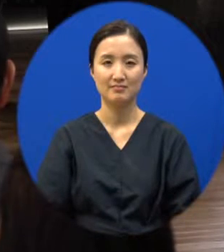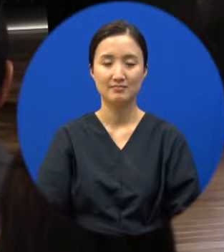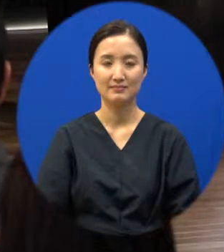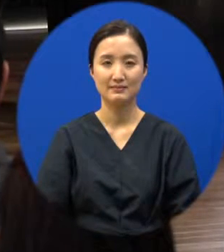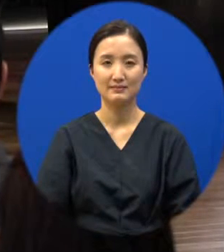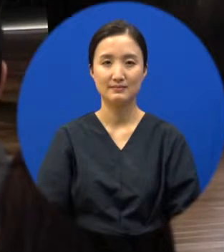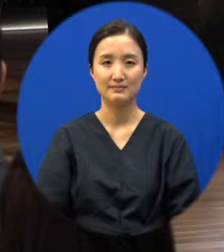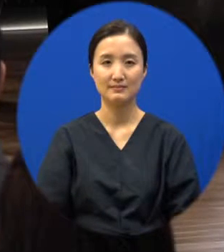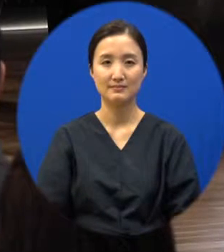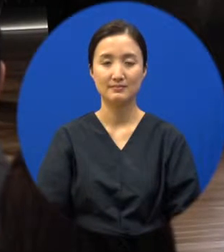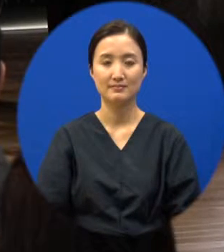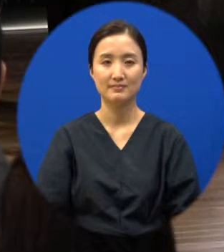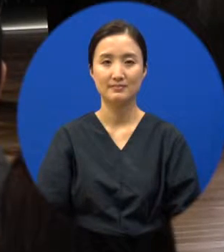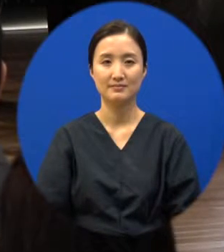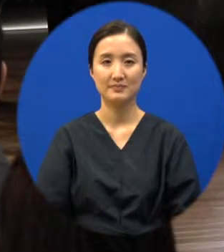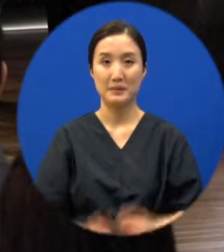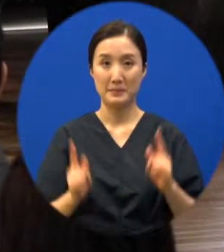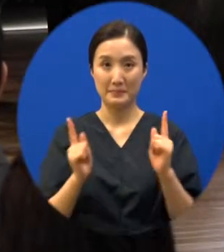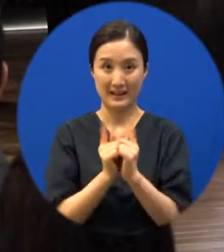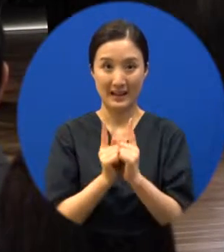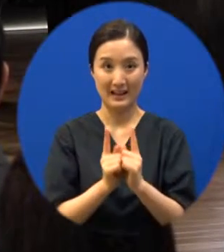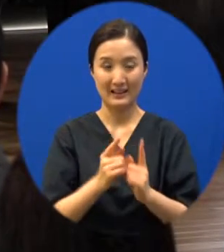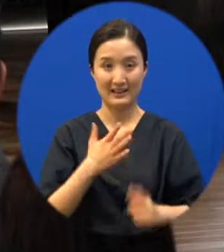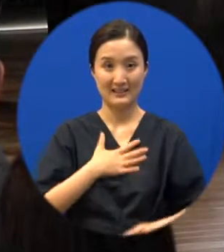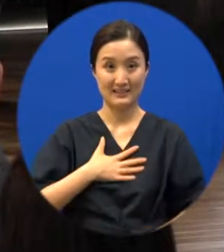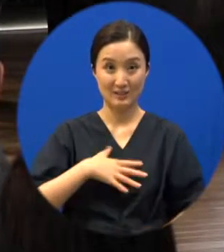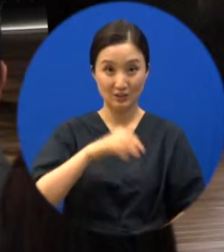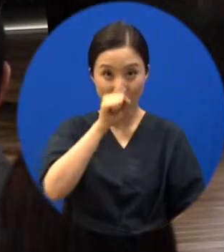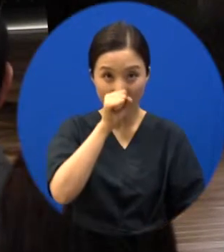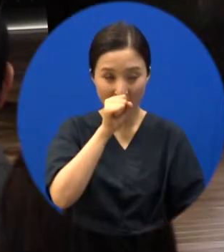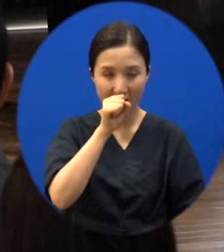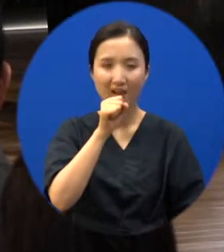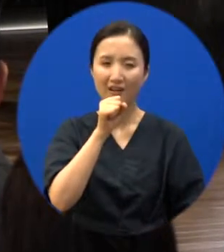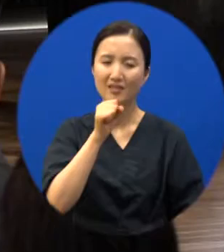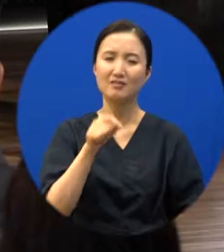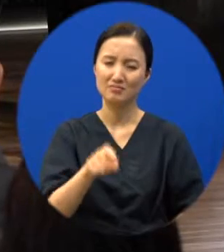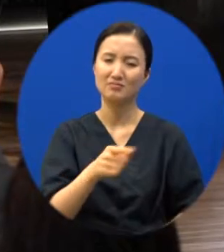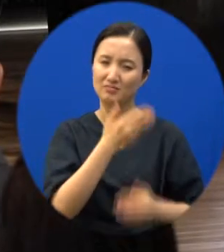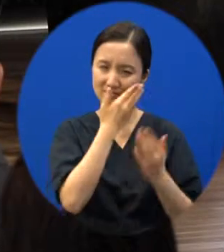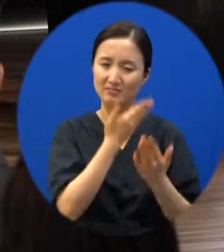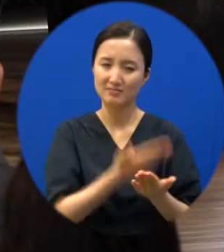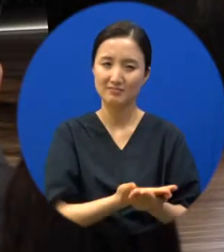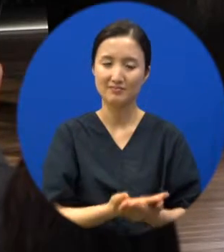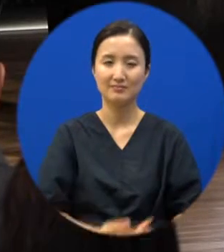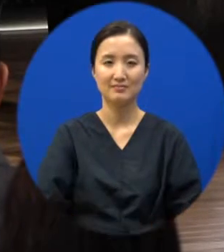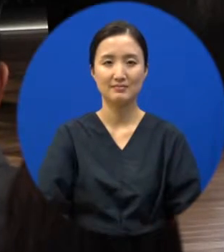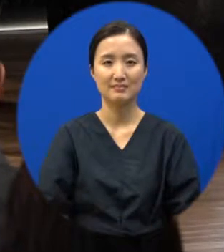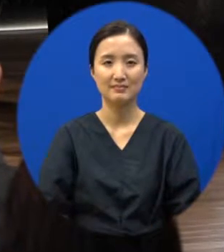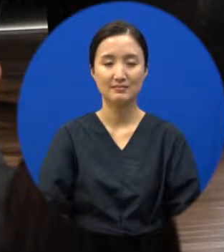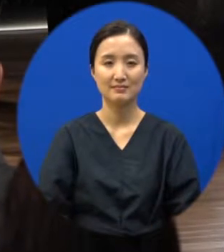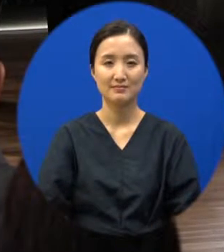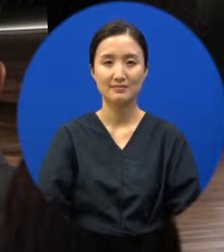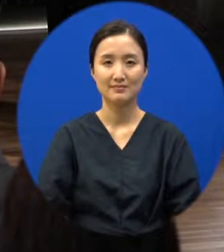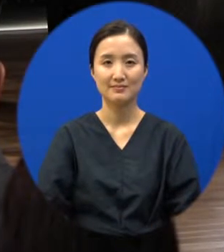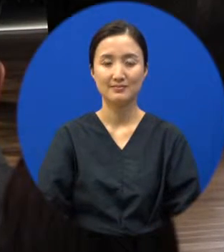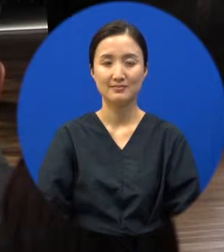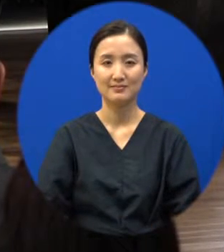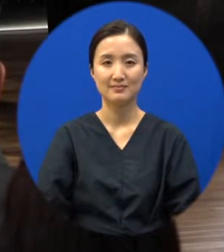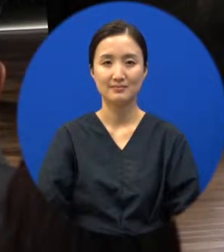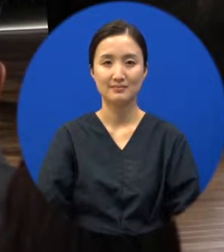네. 만나면 기분이 좋아지는 사람이 되는 게 우리의 목표죠. 네.